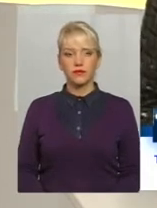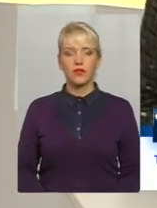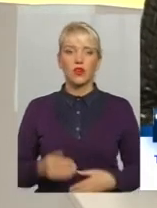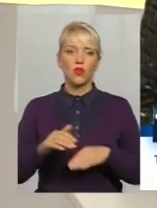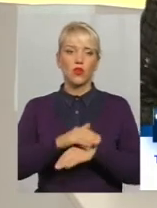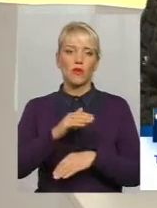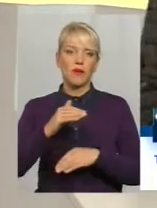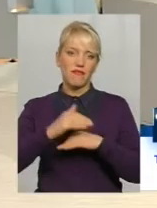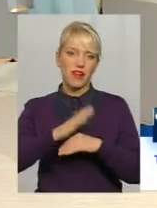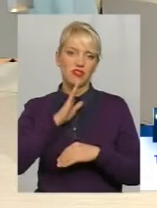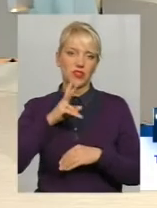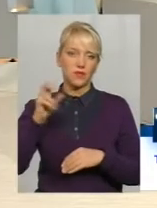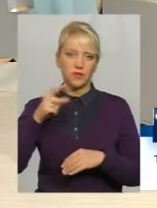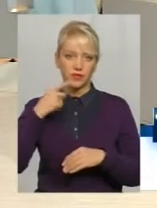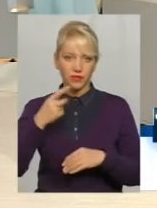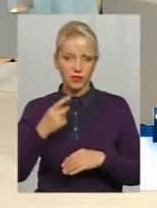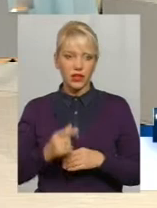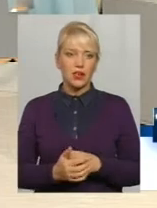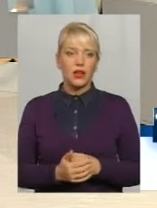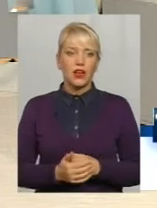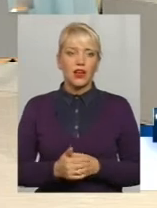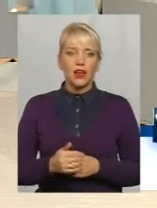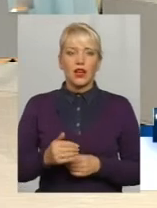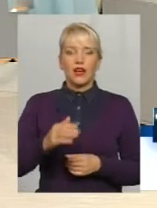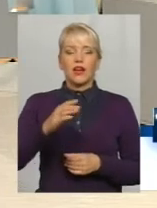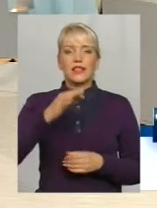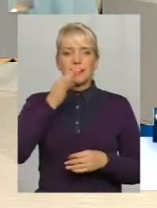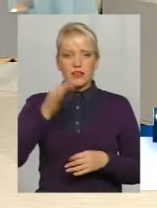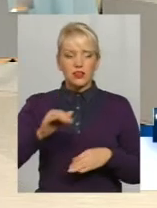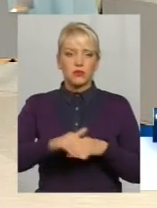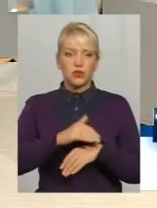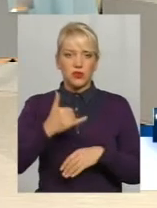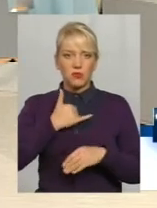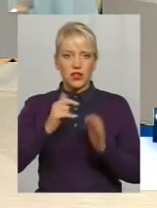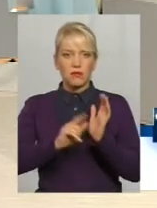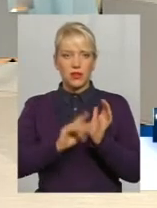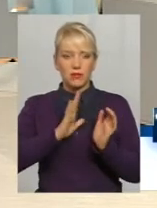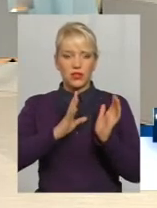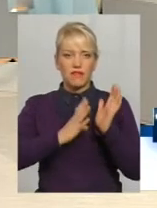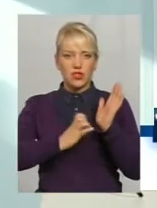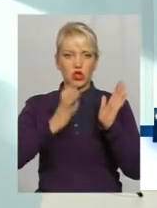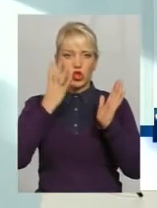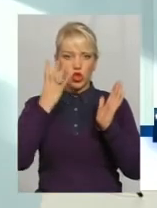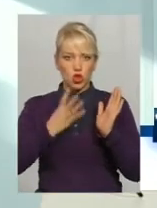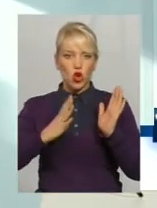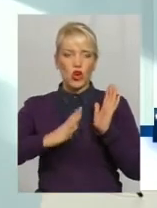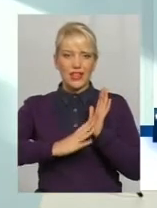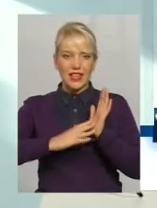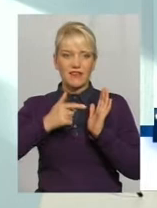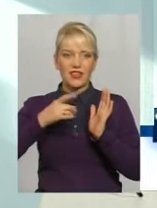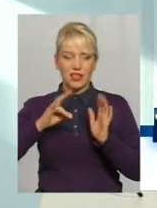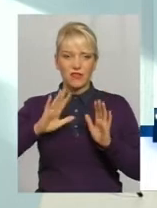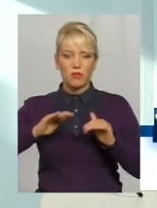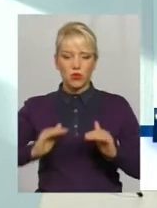Добрий вечір. Добрий вечір. Скажіть, будь ласка, у мене пенсія була 949 гривень,